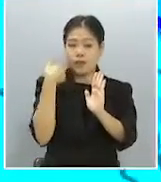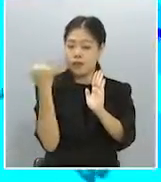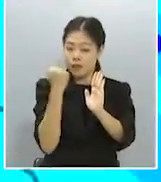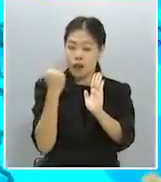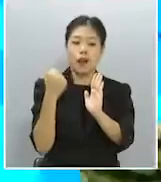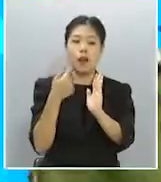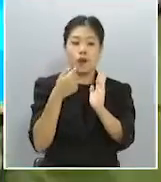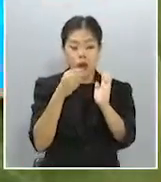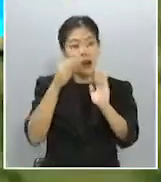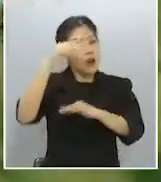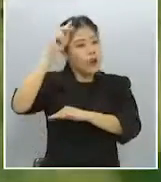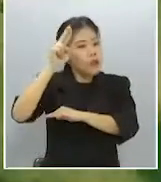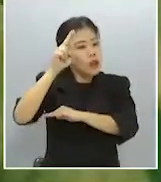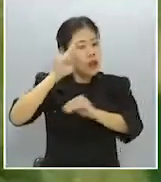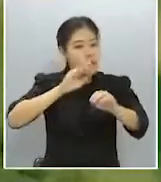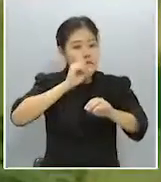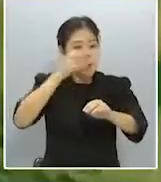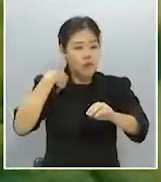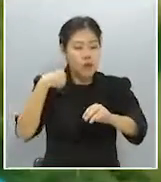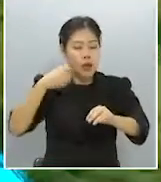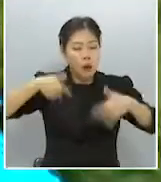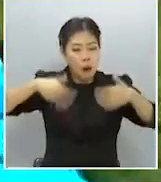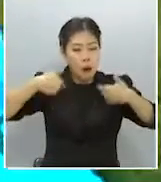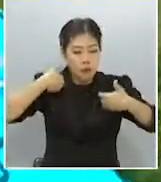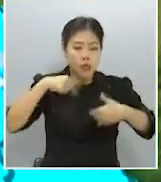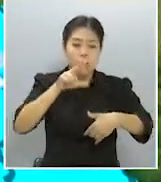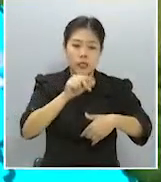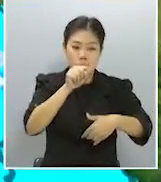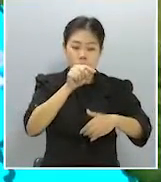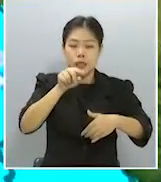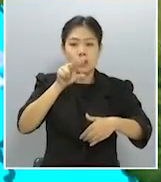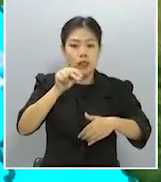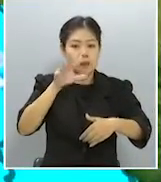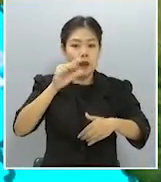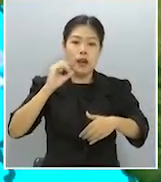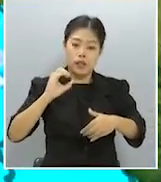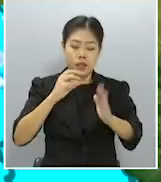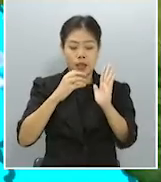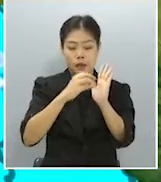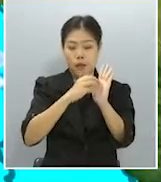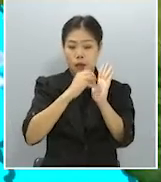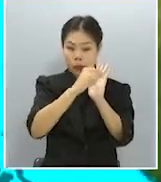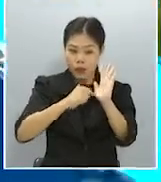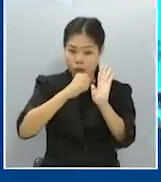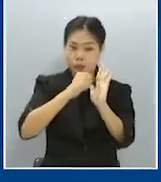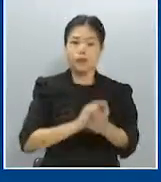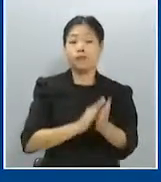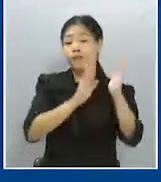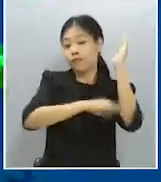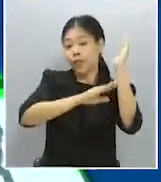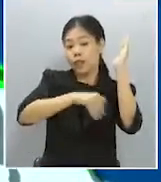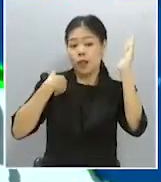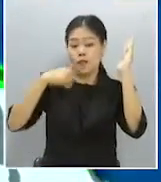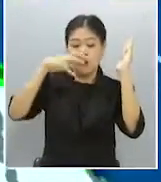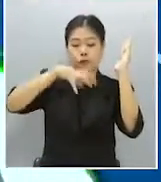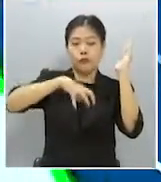ส่วนกลางวันอากาศร้อนจากแดดทั่วไทยอุณหภูมิสูงสุดอยู่ที่ 31-35 องศาที่ภาคกลางและภาคตะวันออกภาคใต้มีแค่เพียงฝน